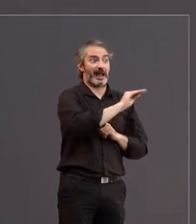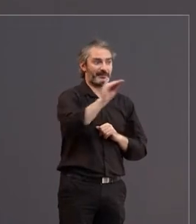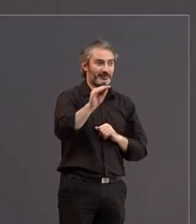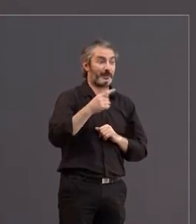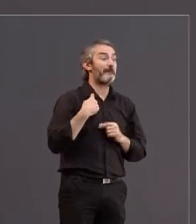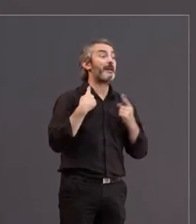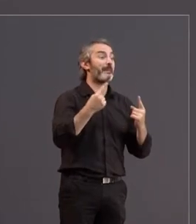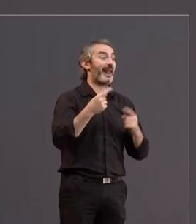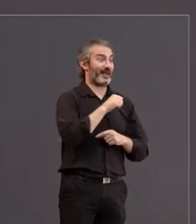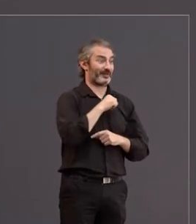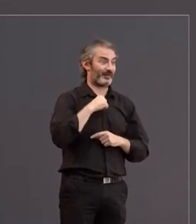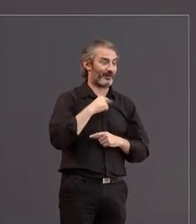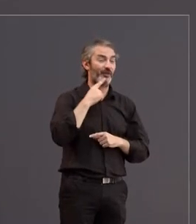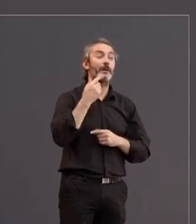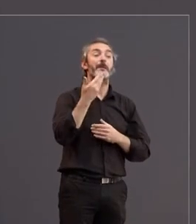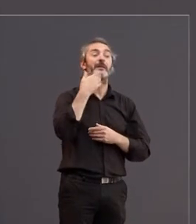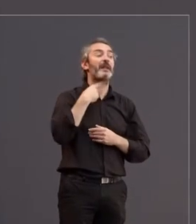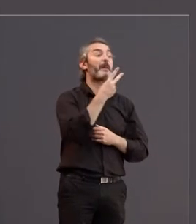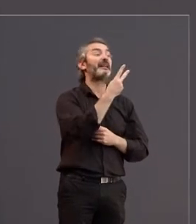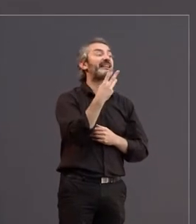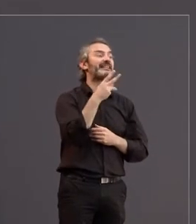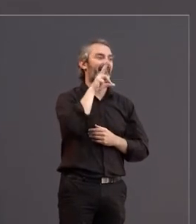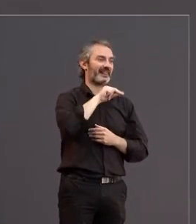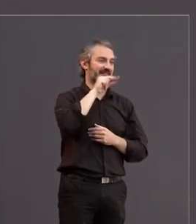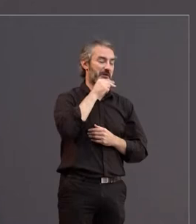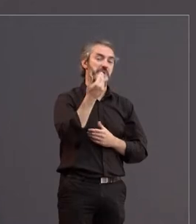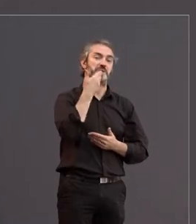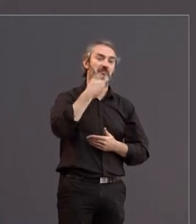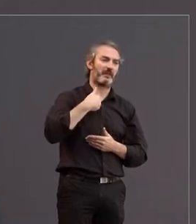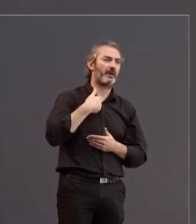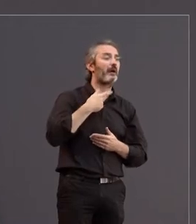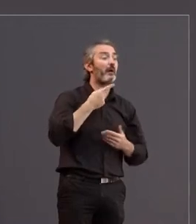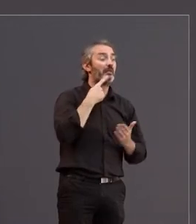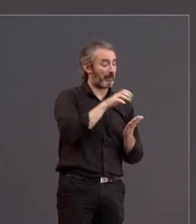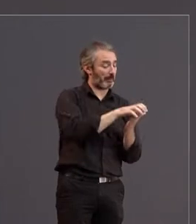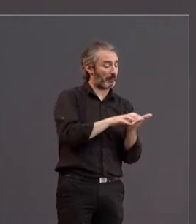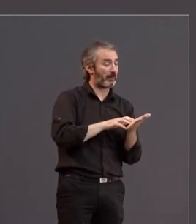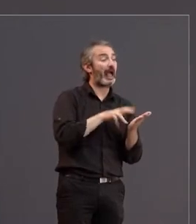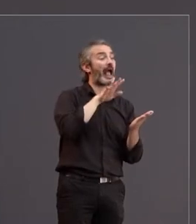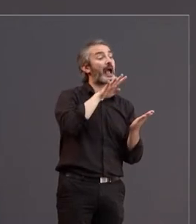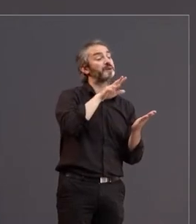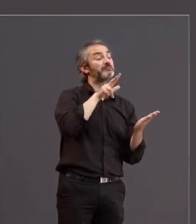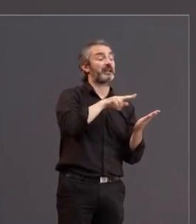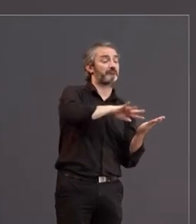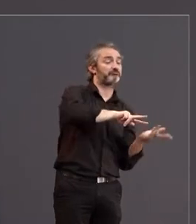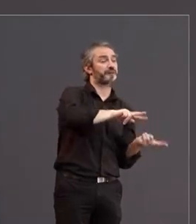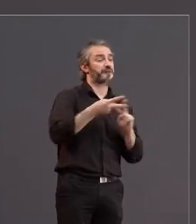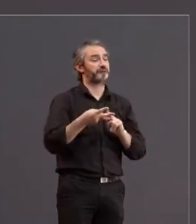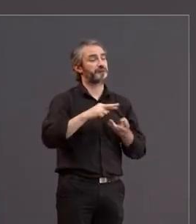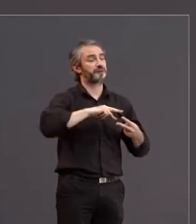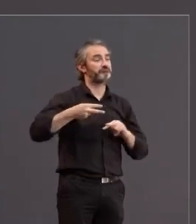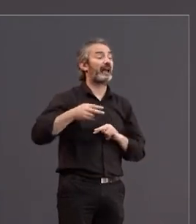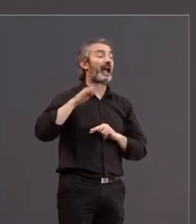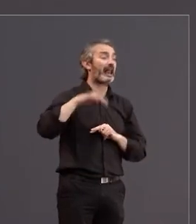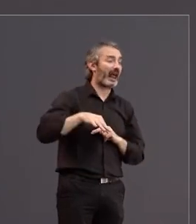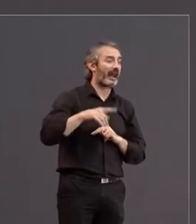any d'autònoma em va arribar un encàrrec un 23 de desembre. Era la traducció d'un fullet del castellà al català per una cadena de centres